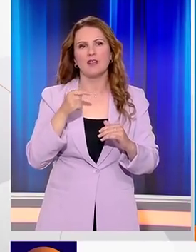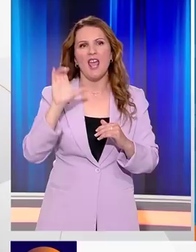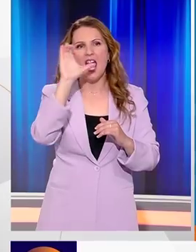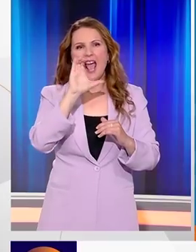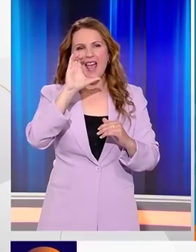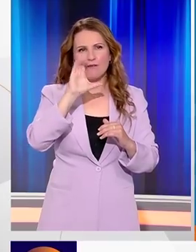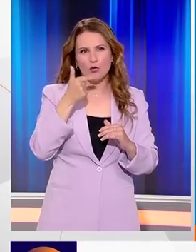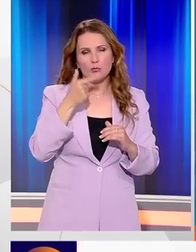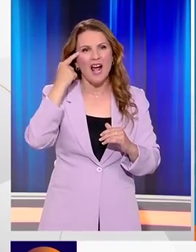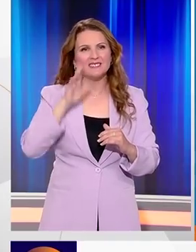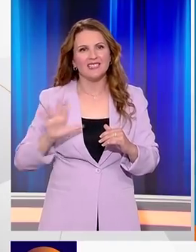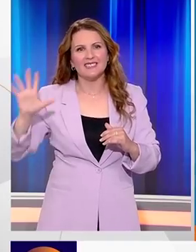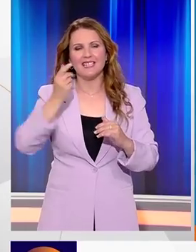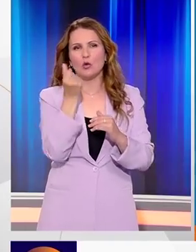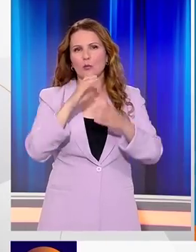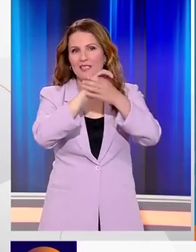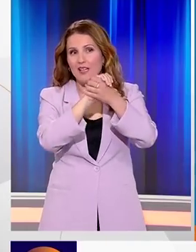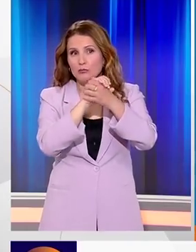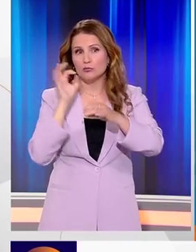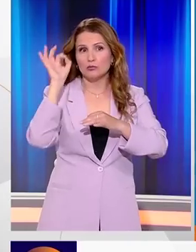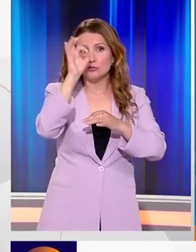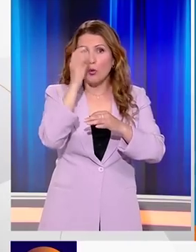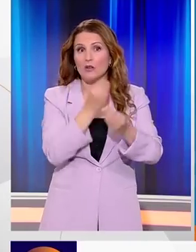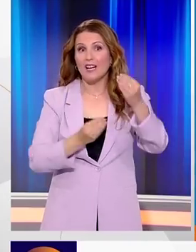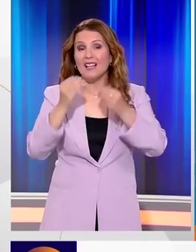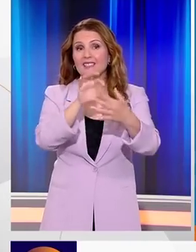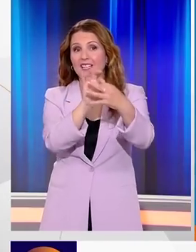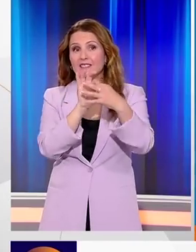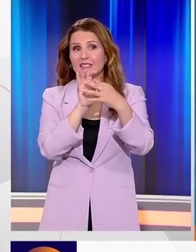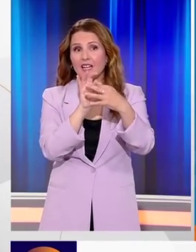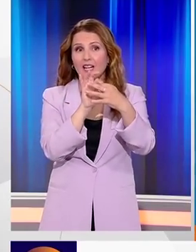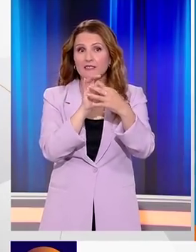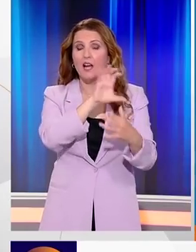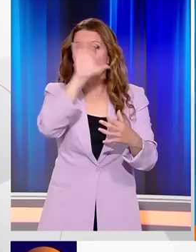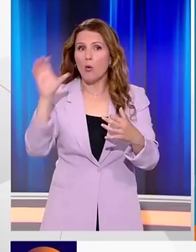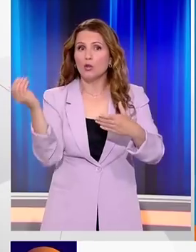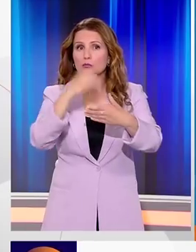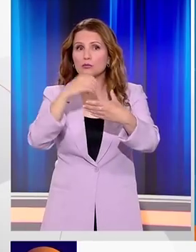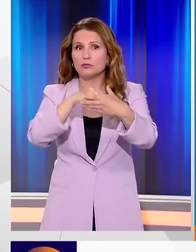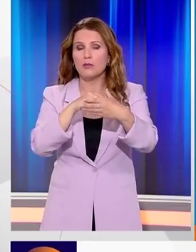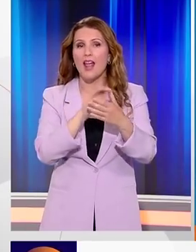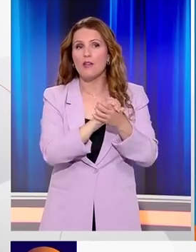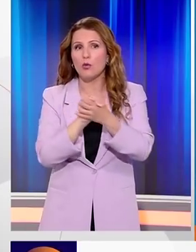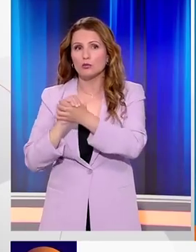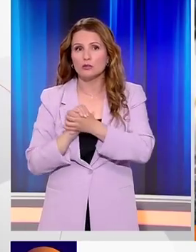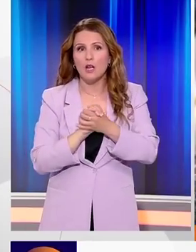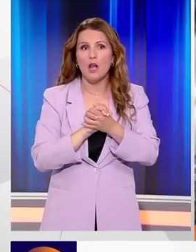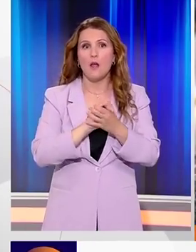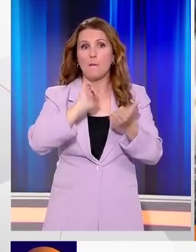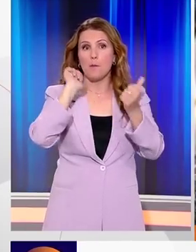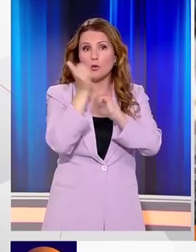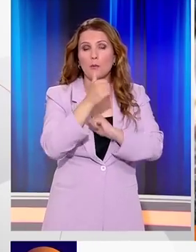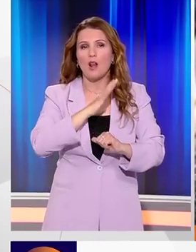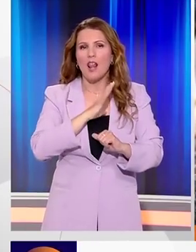широкому взаимодействию со всеми заинтересованными странами и объединениями. И в первую очередь с